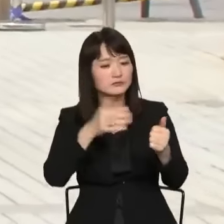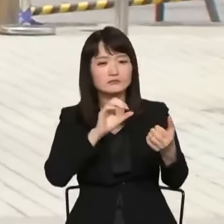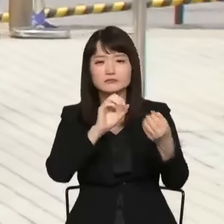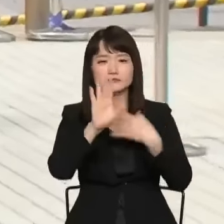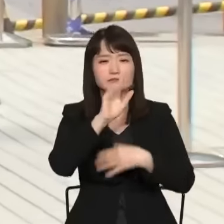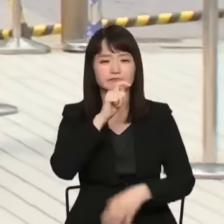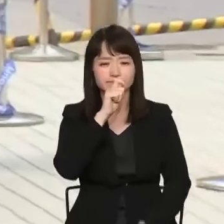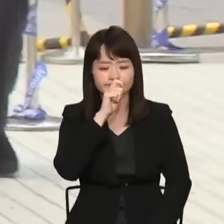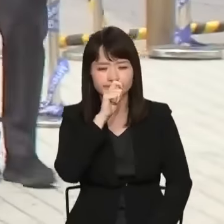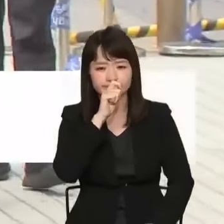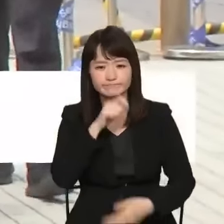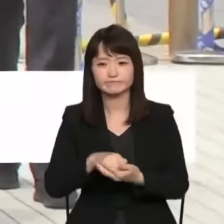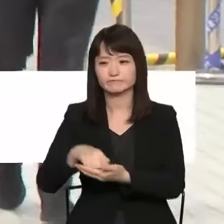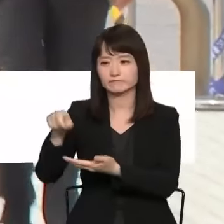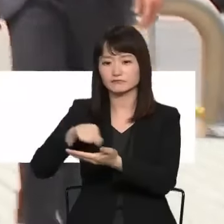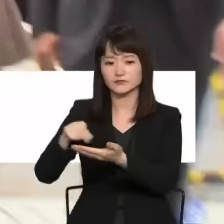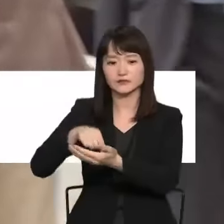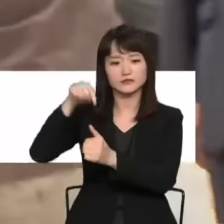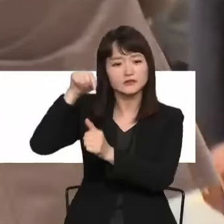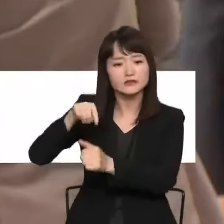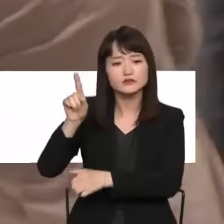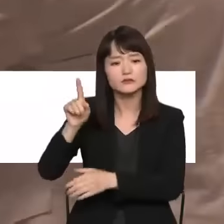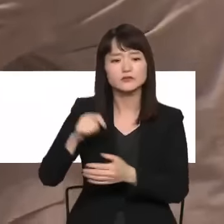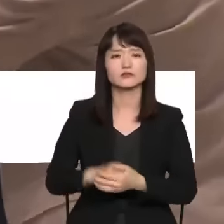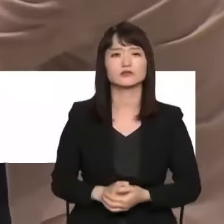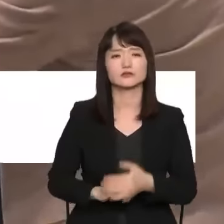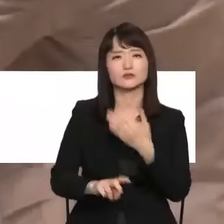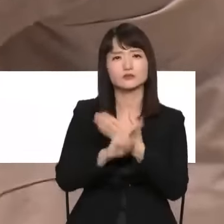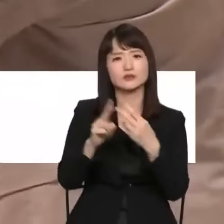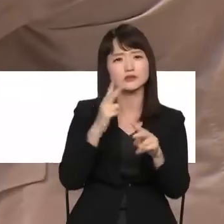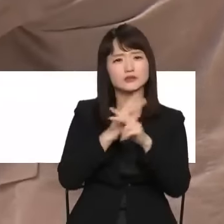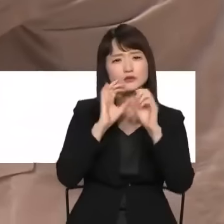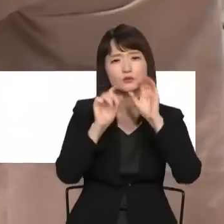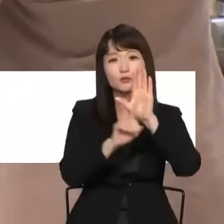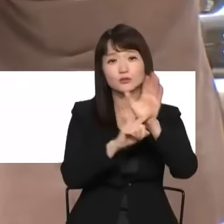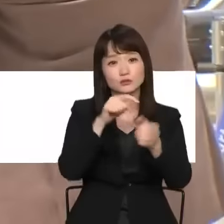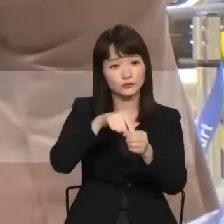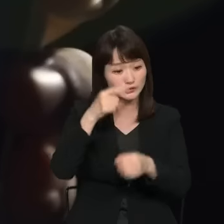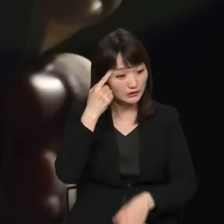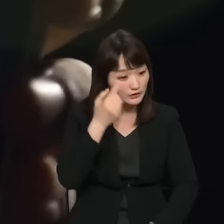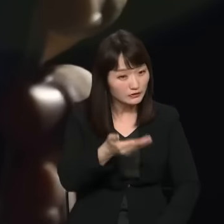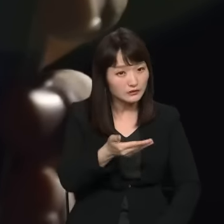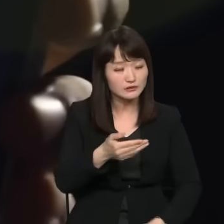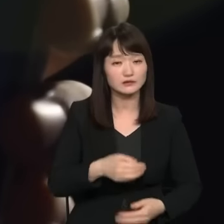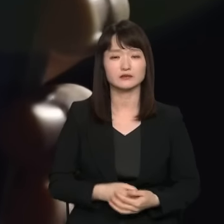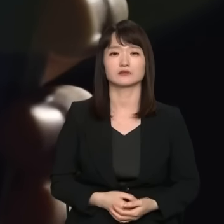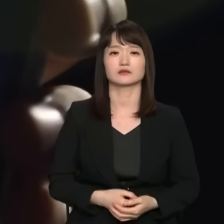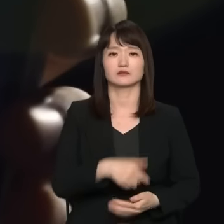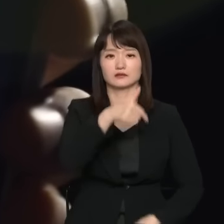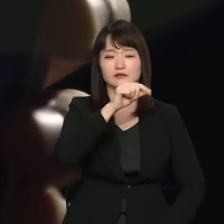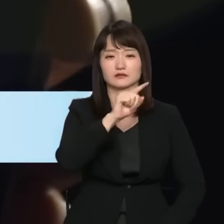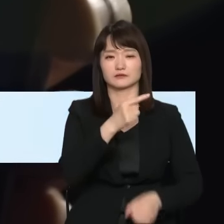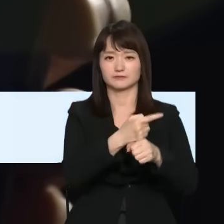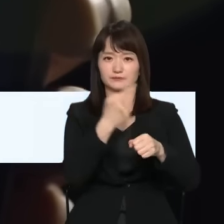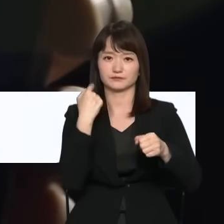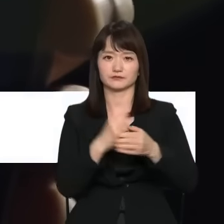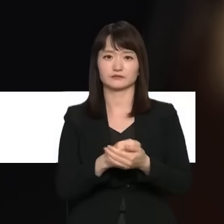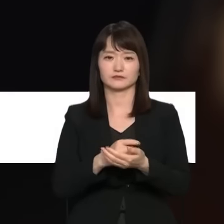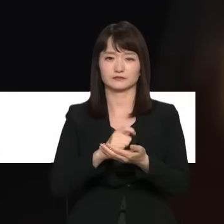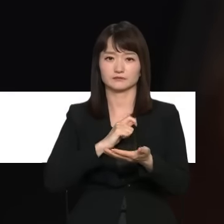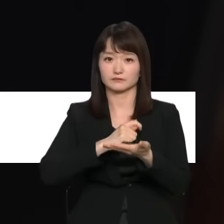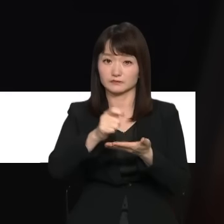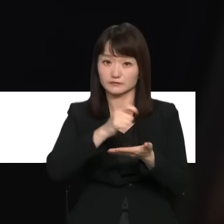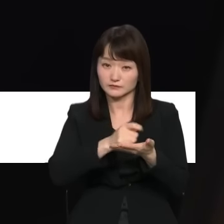않았습니다. 낙서시킨 이유 뭡니까? 불법 사이트 홍보 목적이었나요? 강 씨는 지난해 텔레그램을